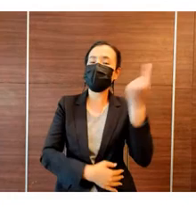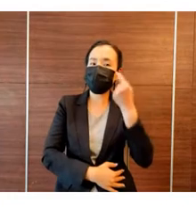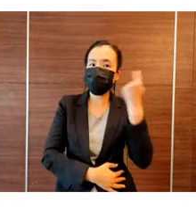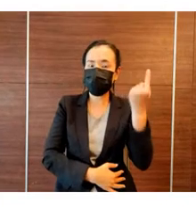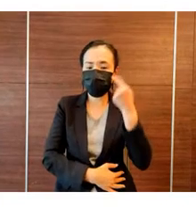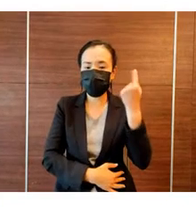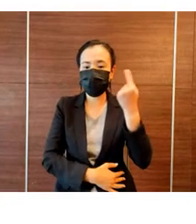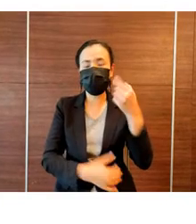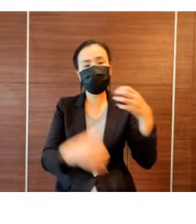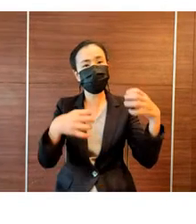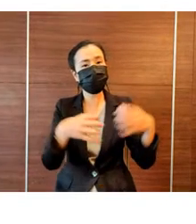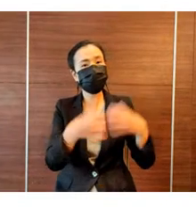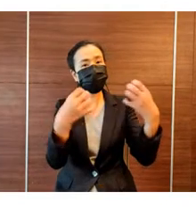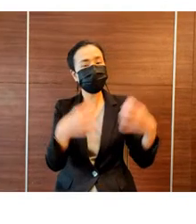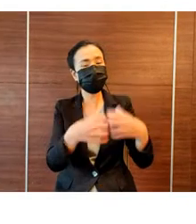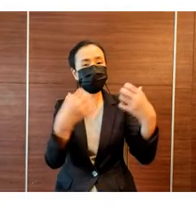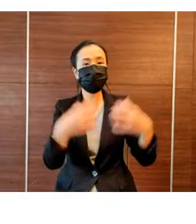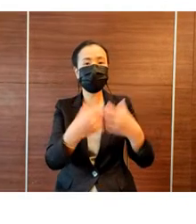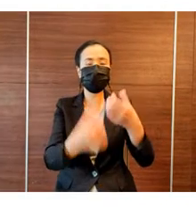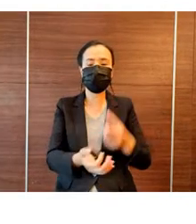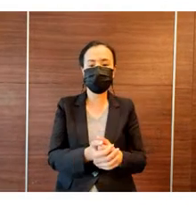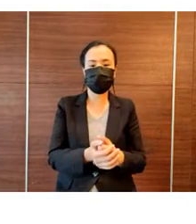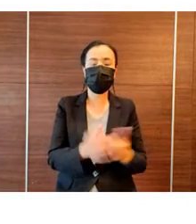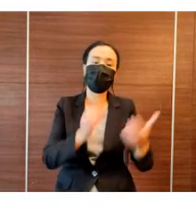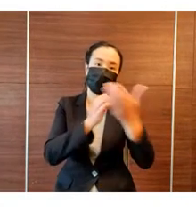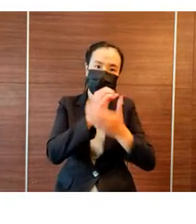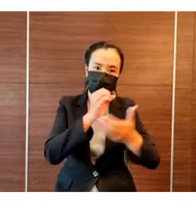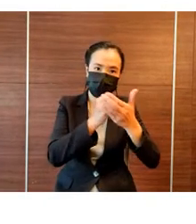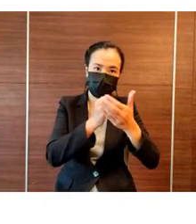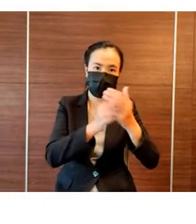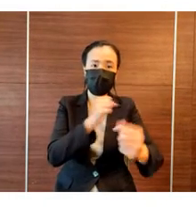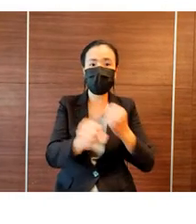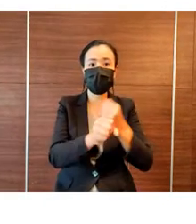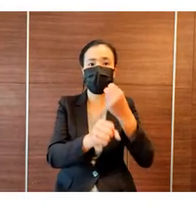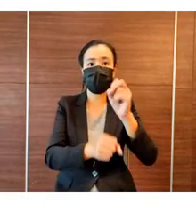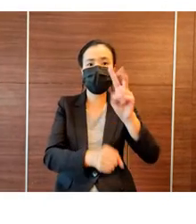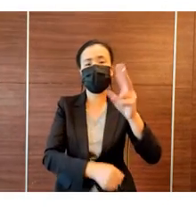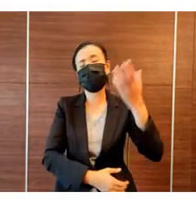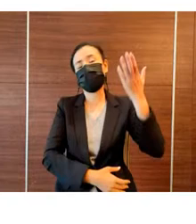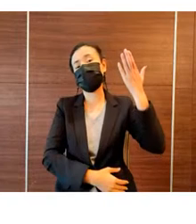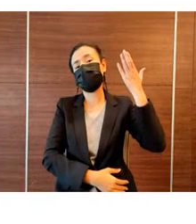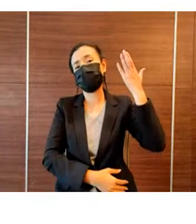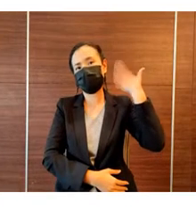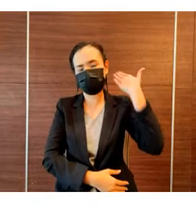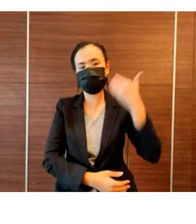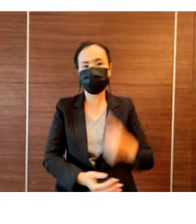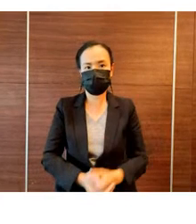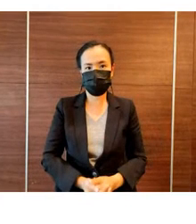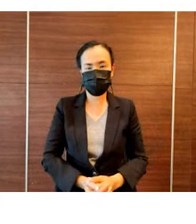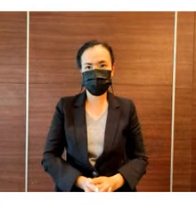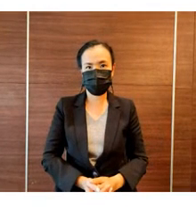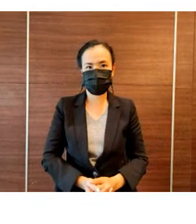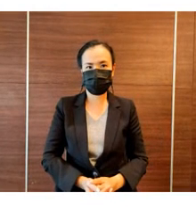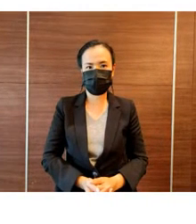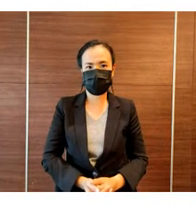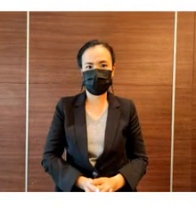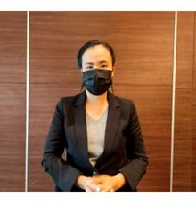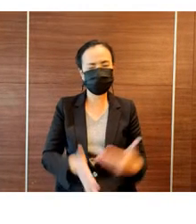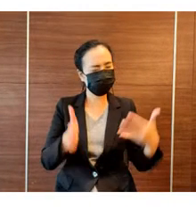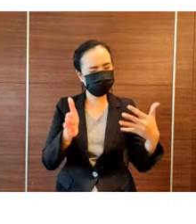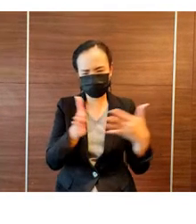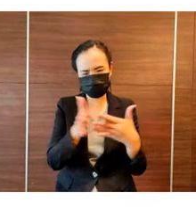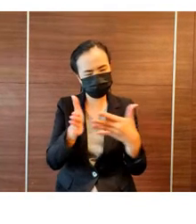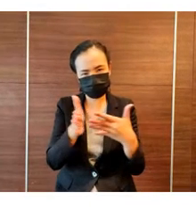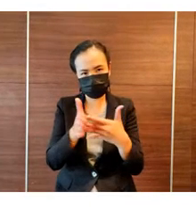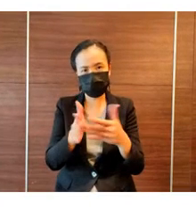สังสรรค์ปาร์ตี้ใดๆแล้วก็เริ่มใช้ยาเสพติดเมื่อประมาณ12ปีที่แล้วนะครับก็สุดทางเหมือนกันสุดท